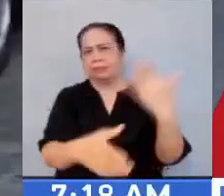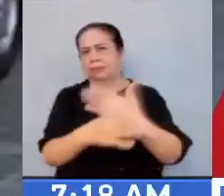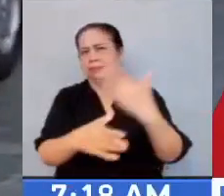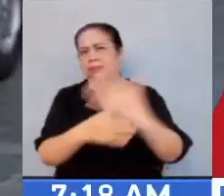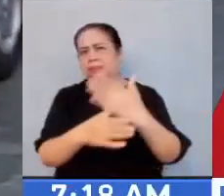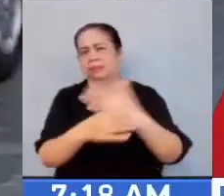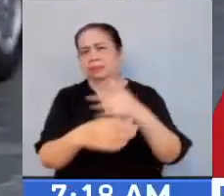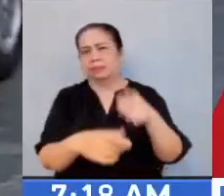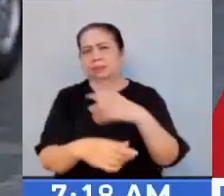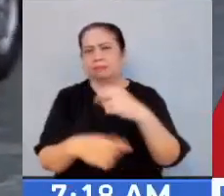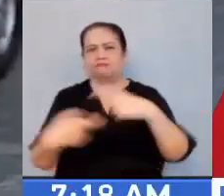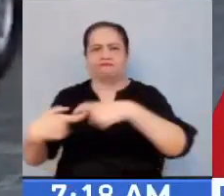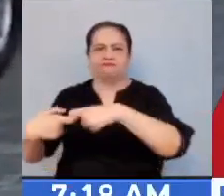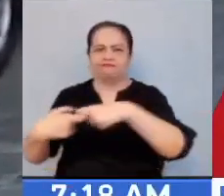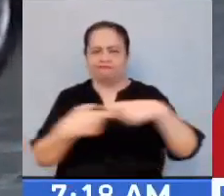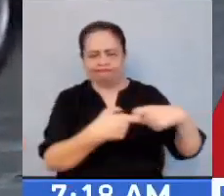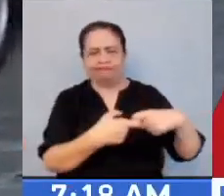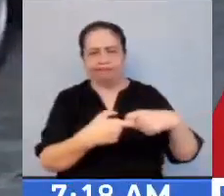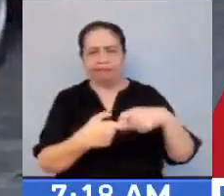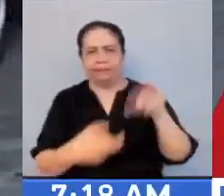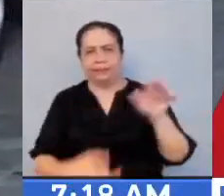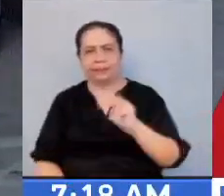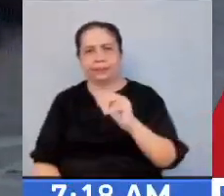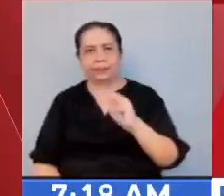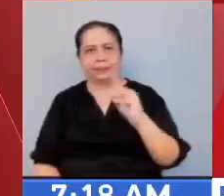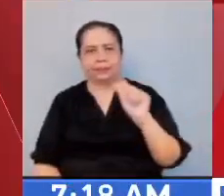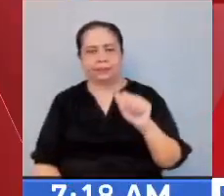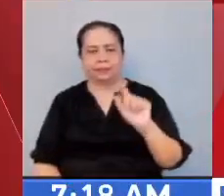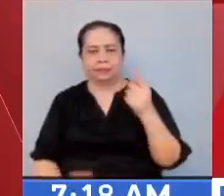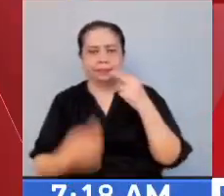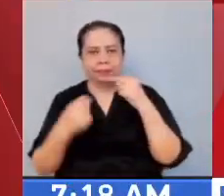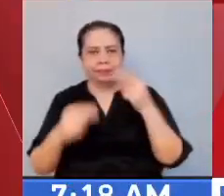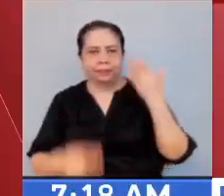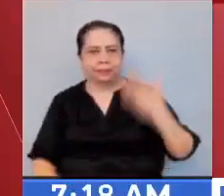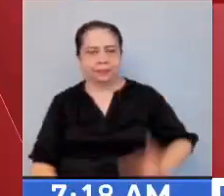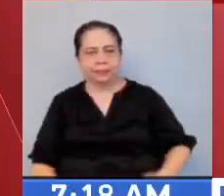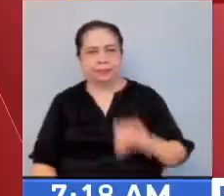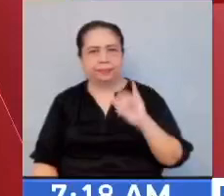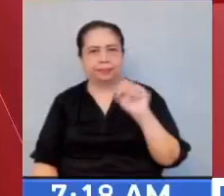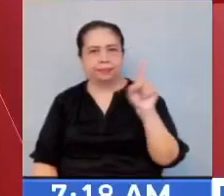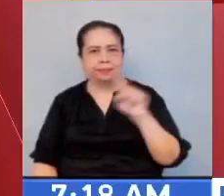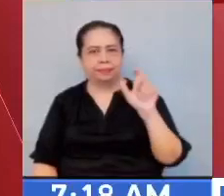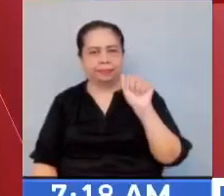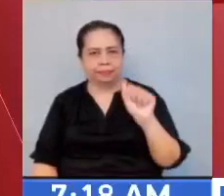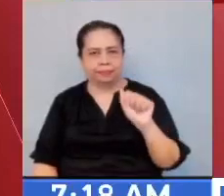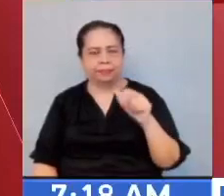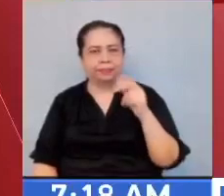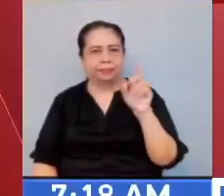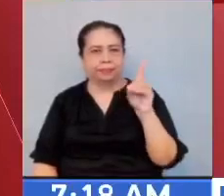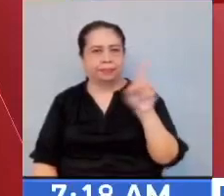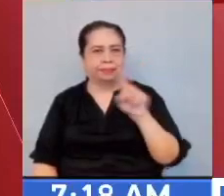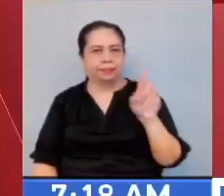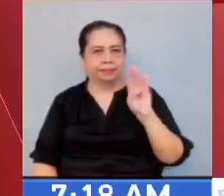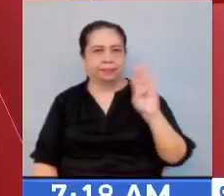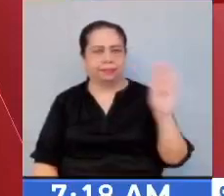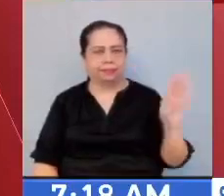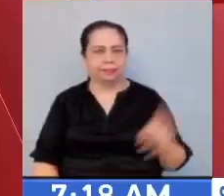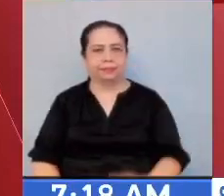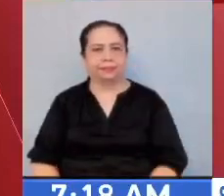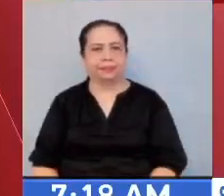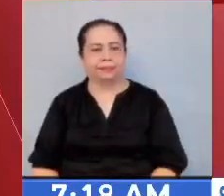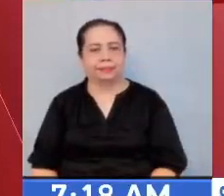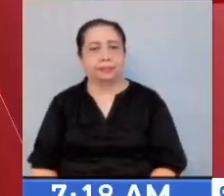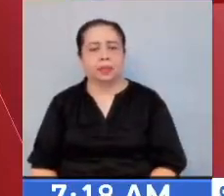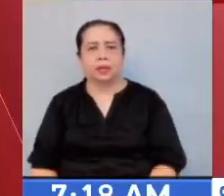ito ng MMDA. Para sa unang balita, ako si Isa Avendaño Umali ng Super Radio DZWB. Isa, itong lugar kung